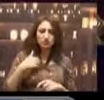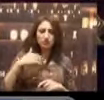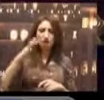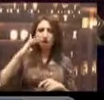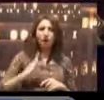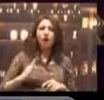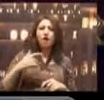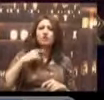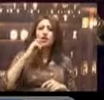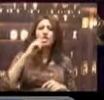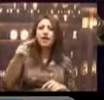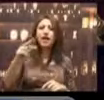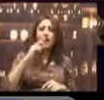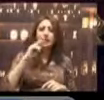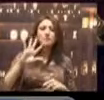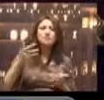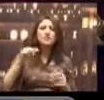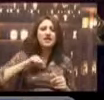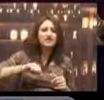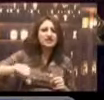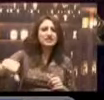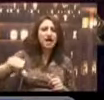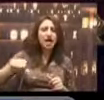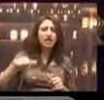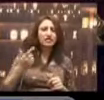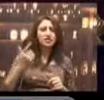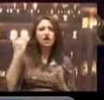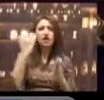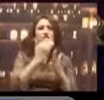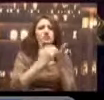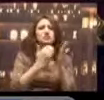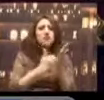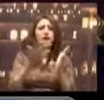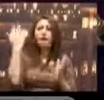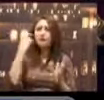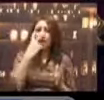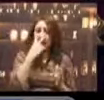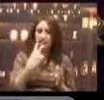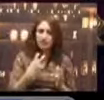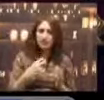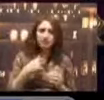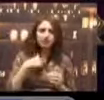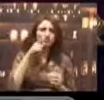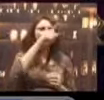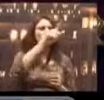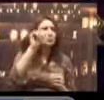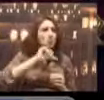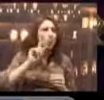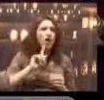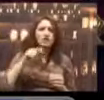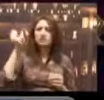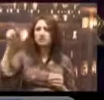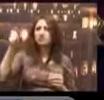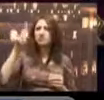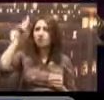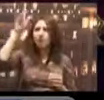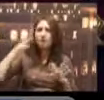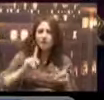عن ما هو فساد مثلا في النظام السابق، واتكلم عن الموقف الفلاني ما عجبنيش، والموقف الفلاني ما اتقوش فيه ربنا، والموقف